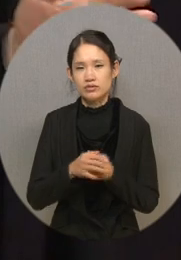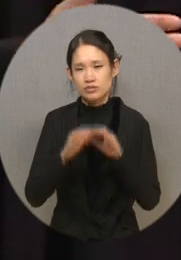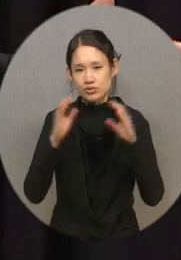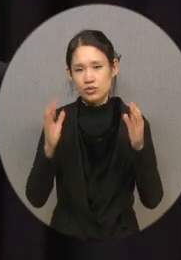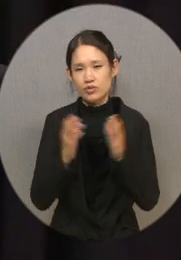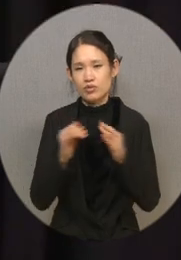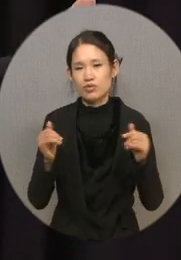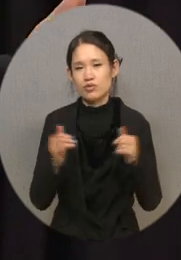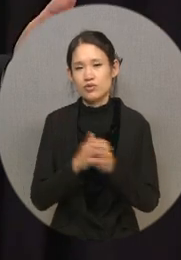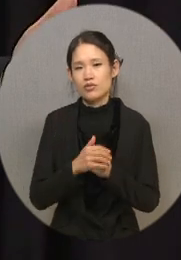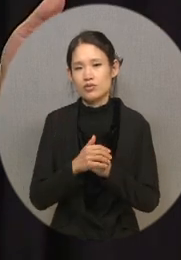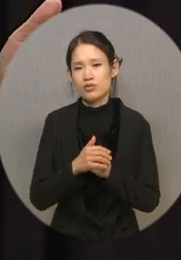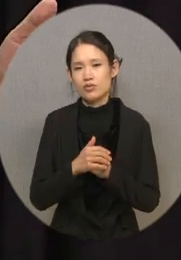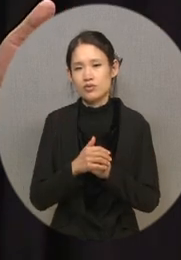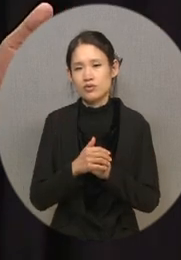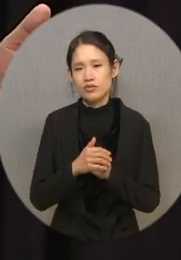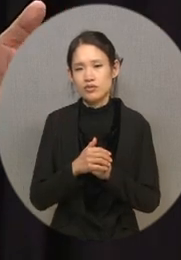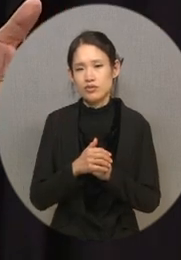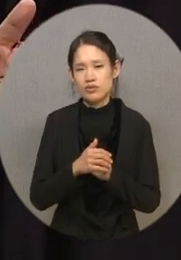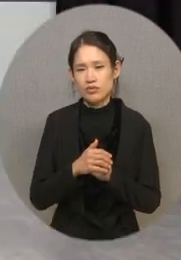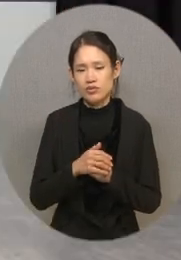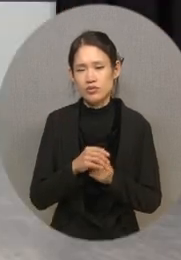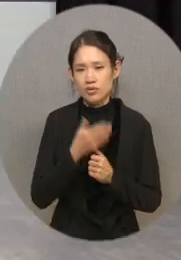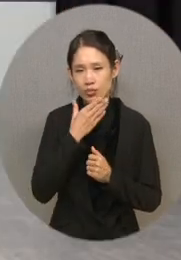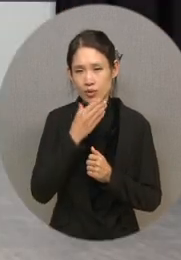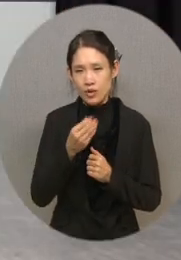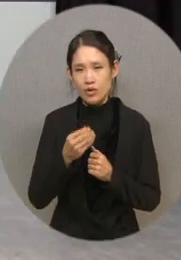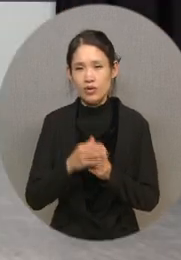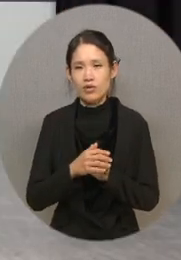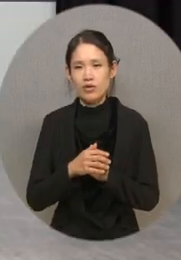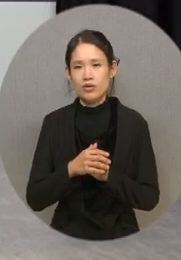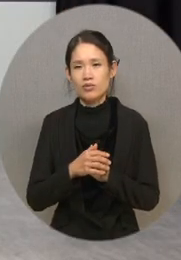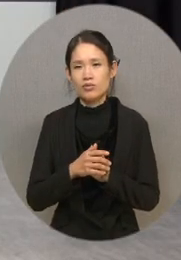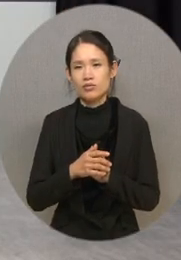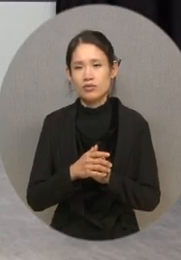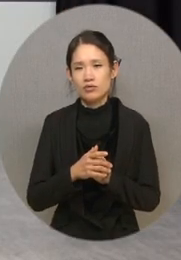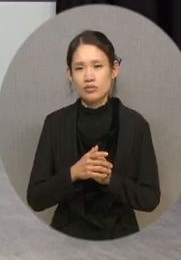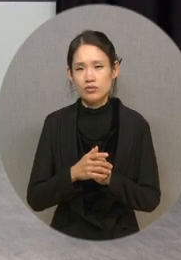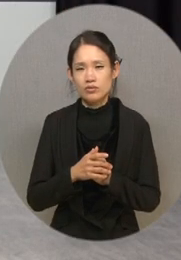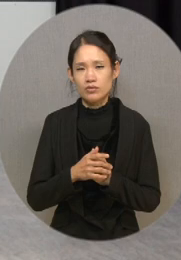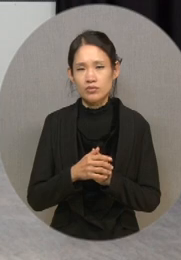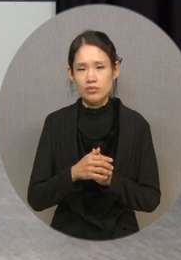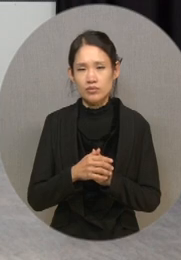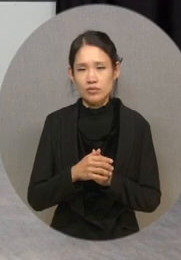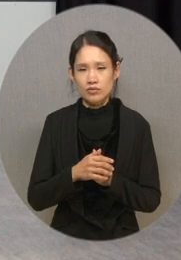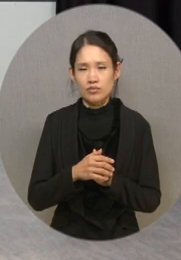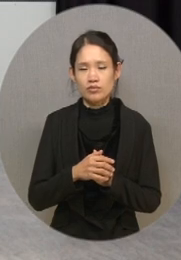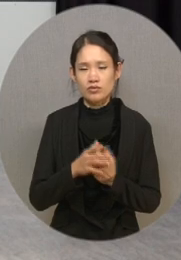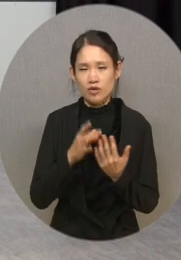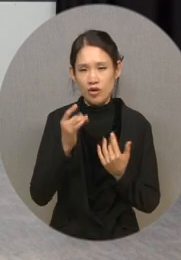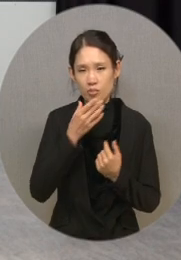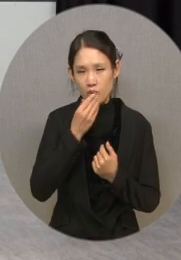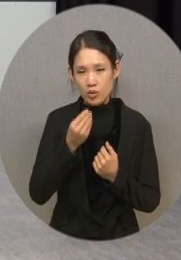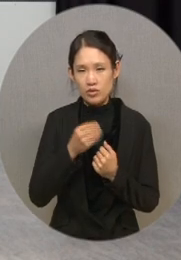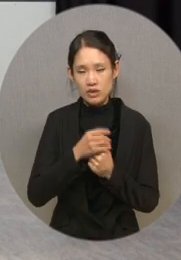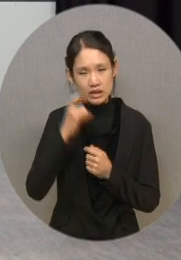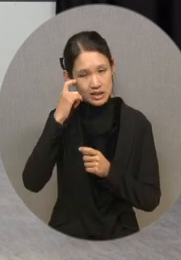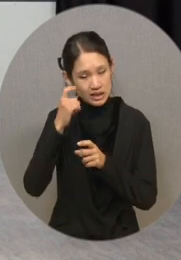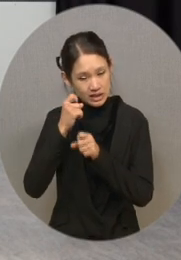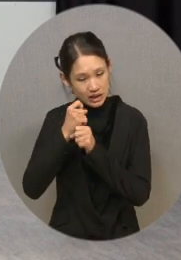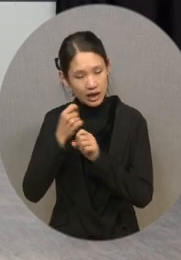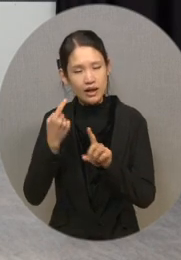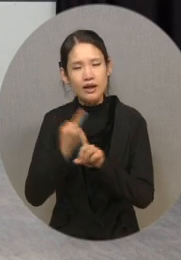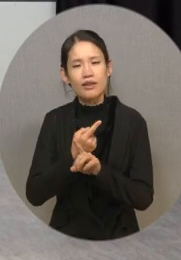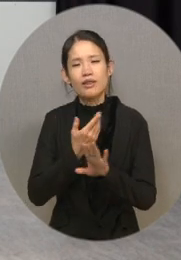모든 국민에게 주는 거는 보편적 복지라고 그러잖아요. 근데 그 선택적 복지하고 개념은 조금 달리해서 저는